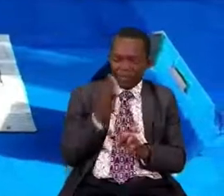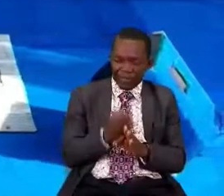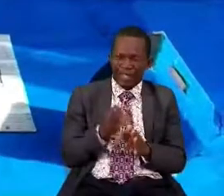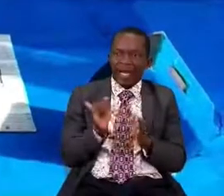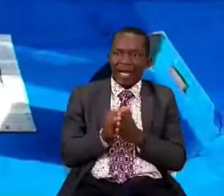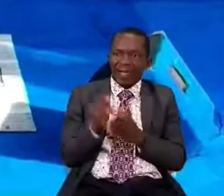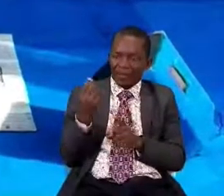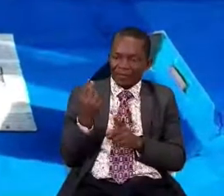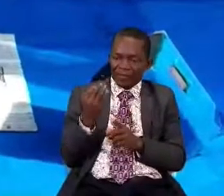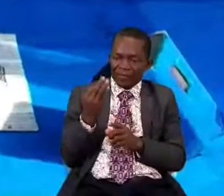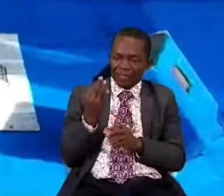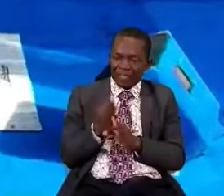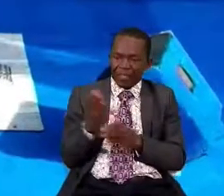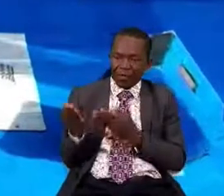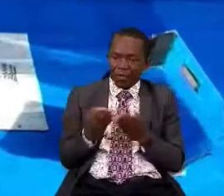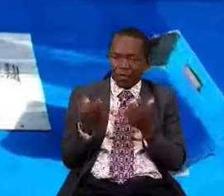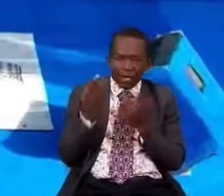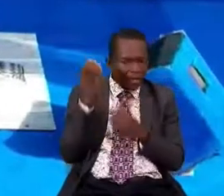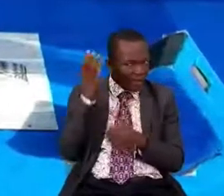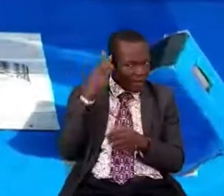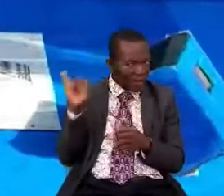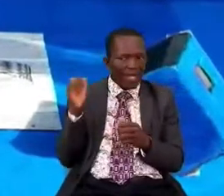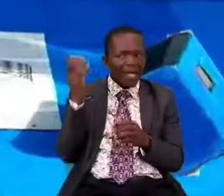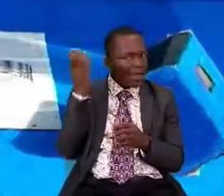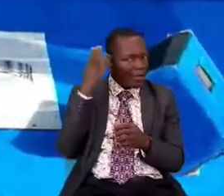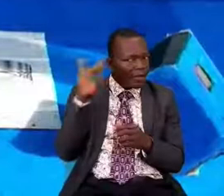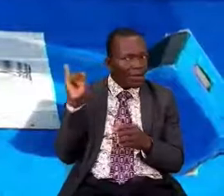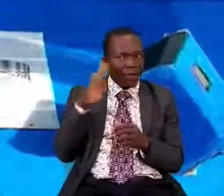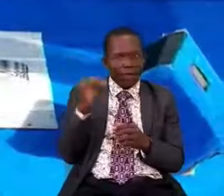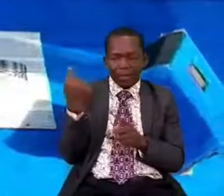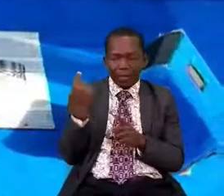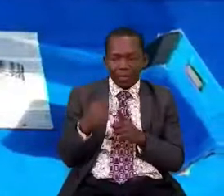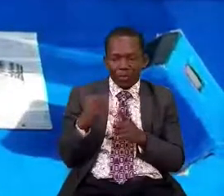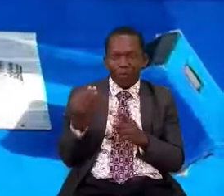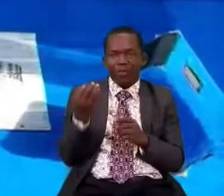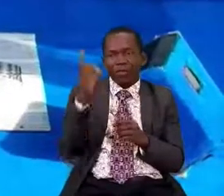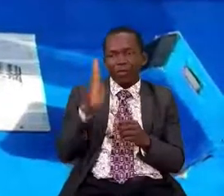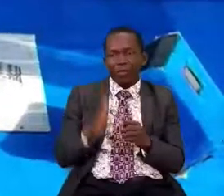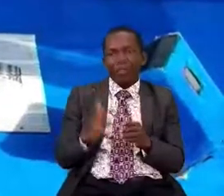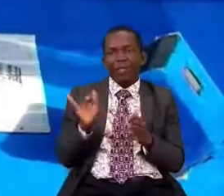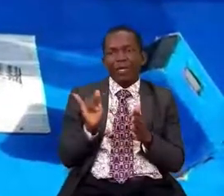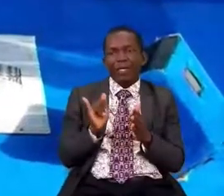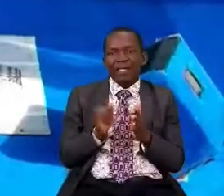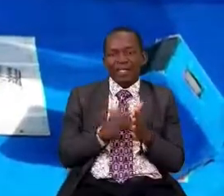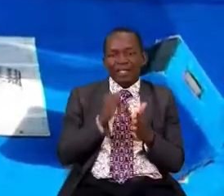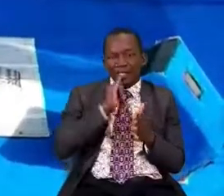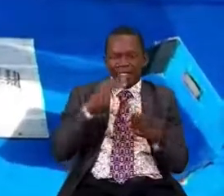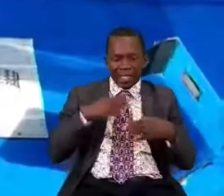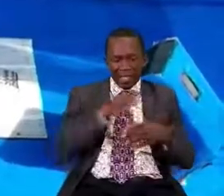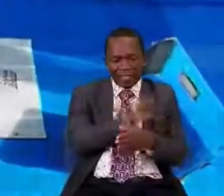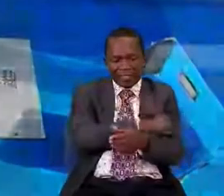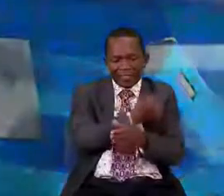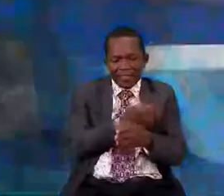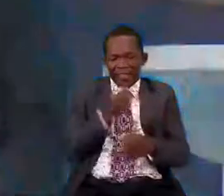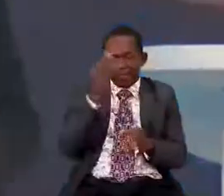Et c'est une foi qui fortifie. C'est une foi ferme et ensuite c'est une